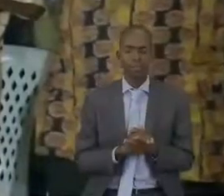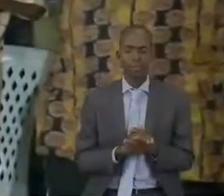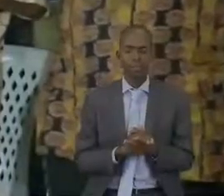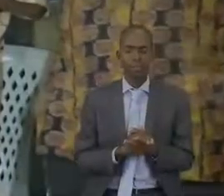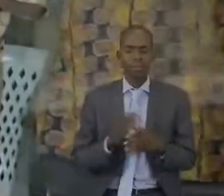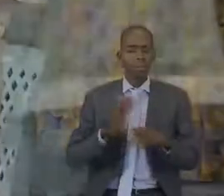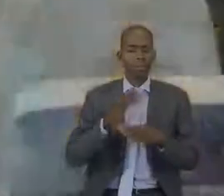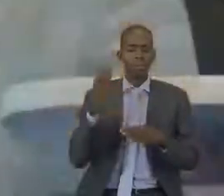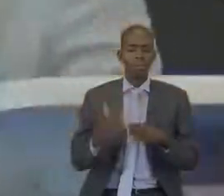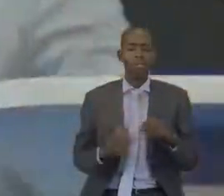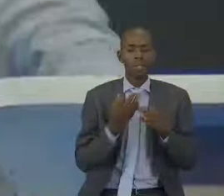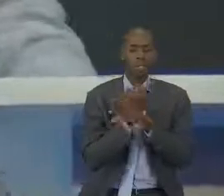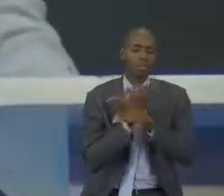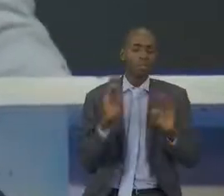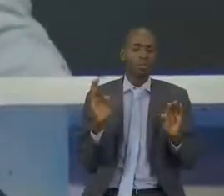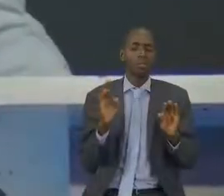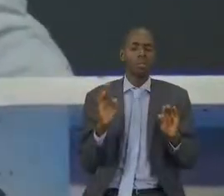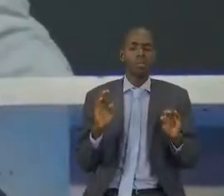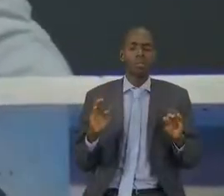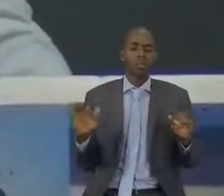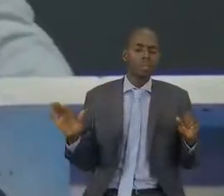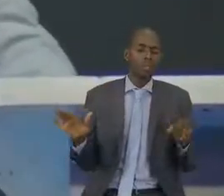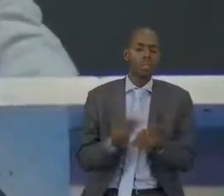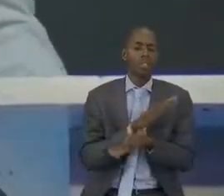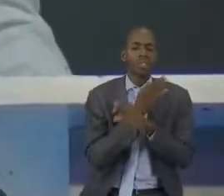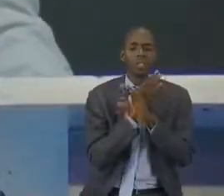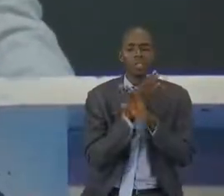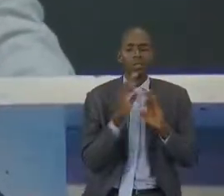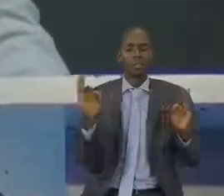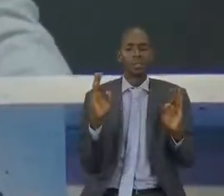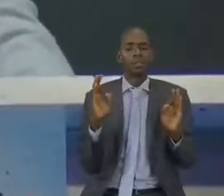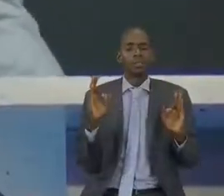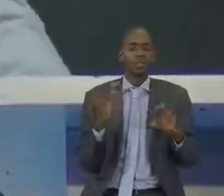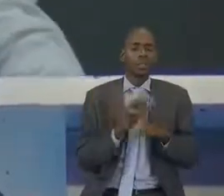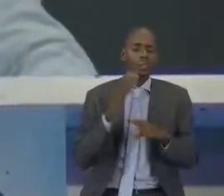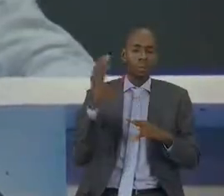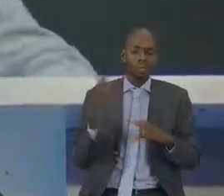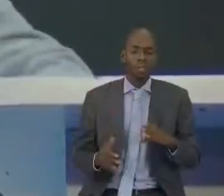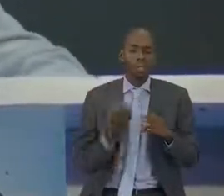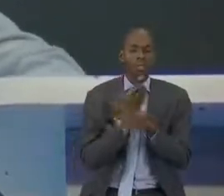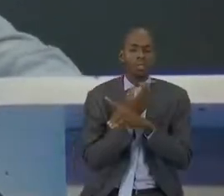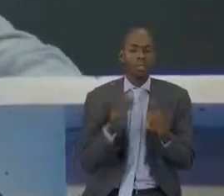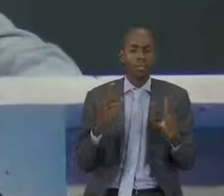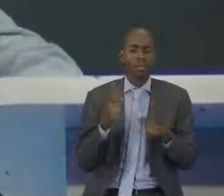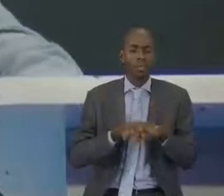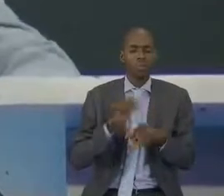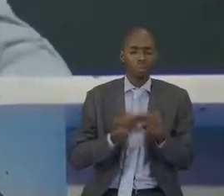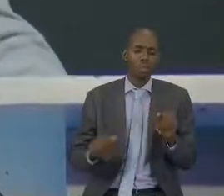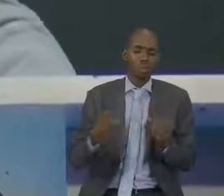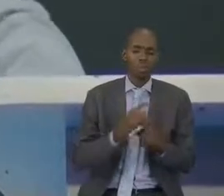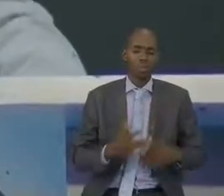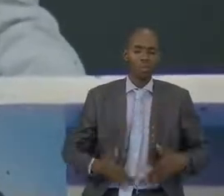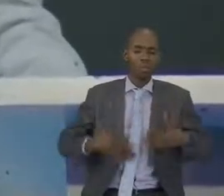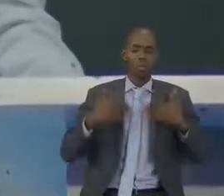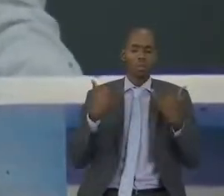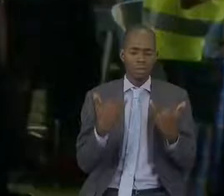Liberté totale. Libération complète, délivrance totale, pour toute vie, maintenant même, au nom